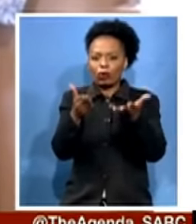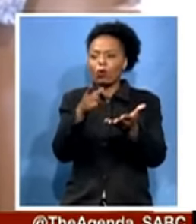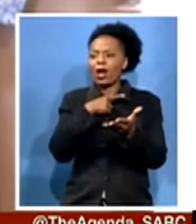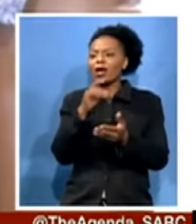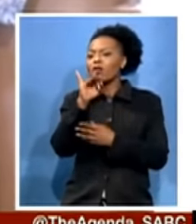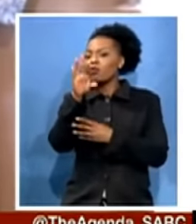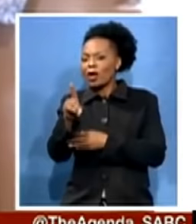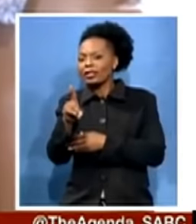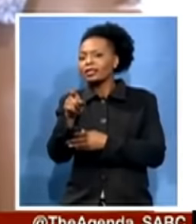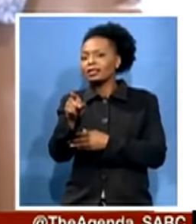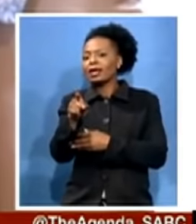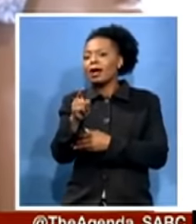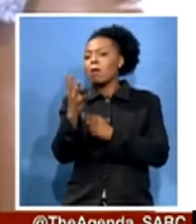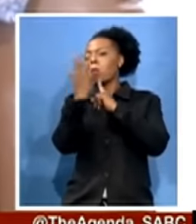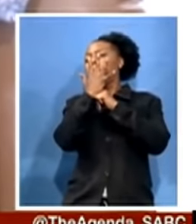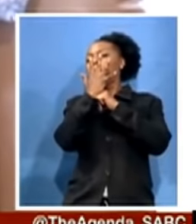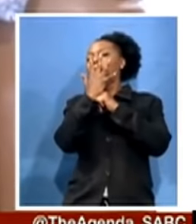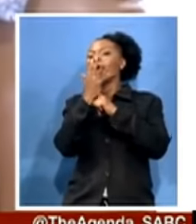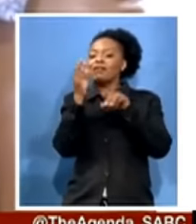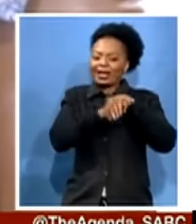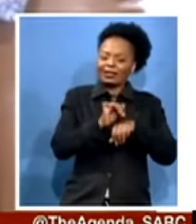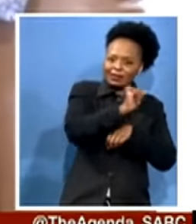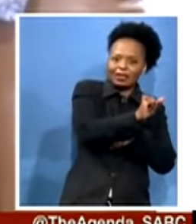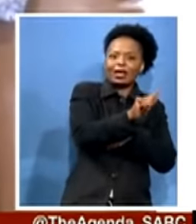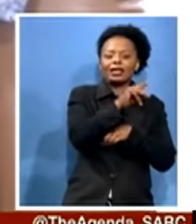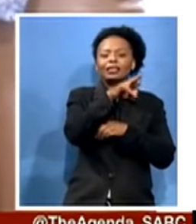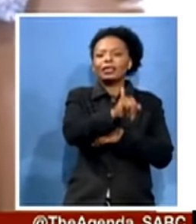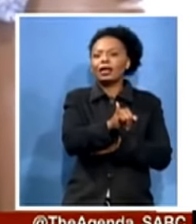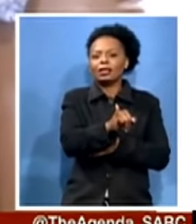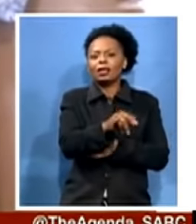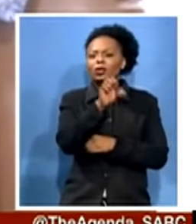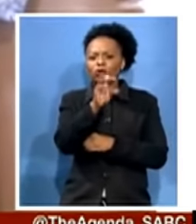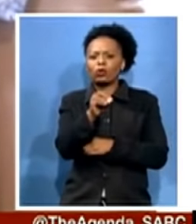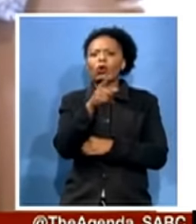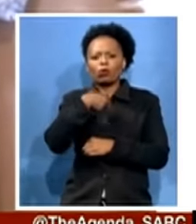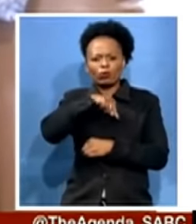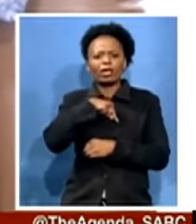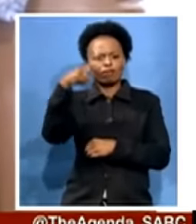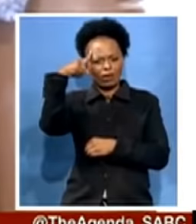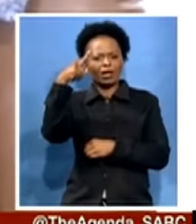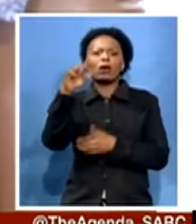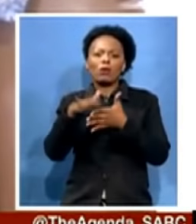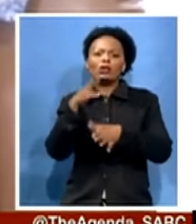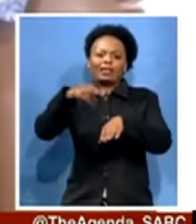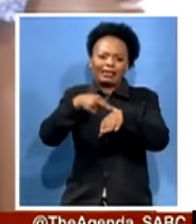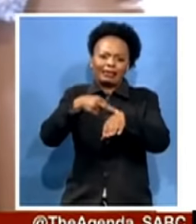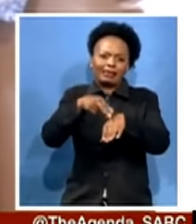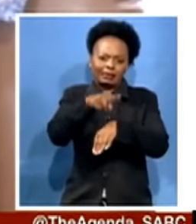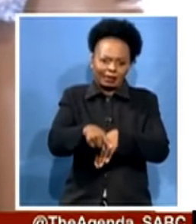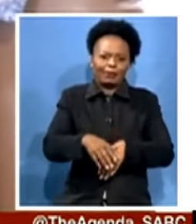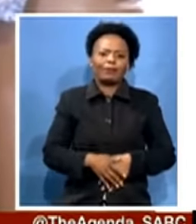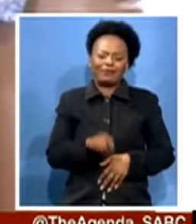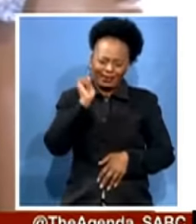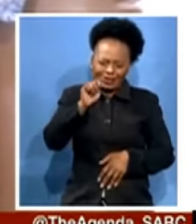ukuthi lento yakhelwe obandlululweni ngolwazi lwethu lwase South Africa nala enje eSouth